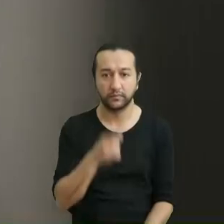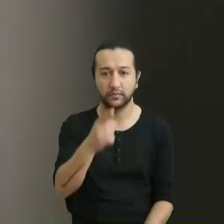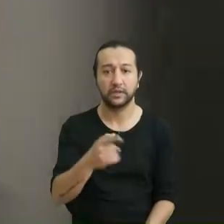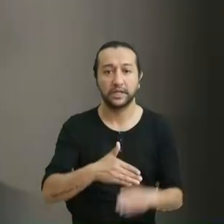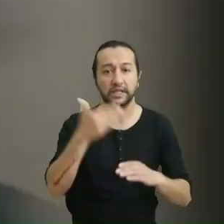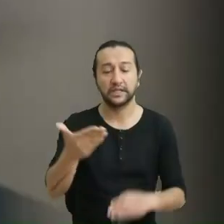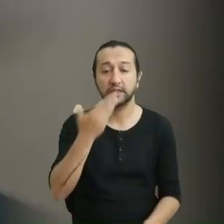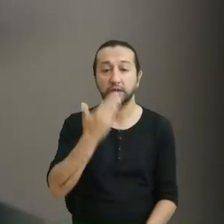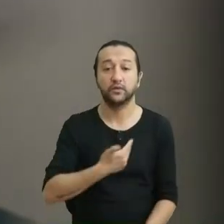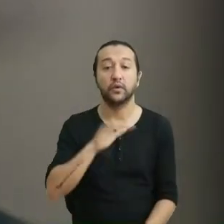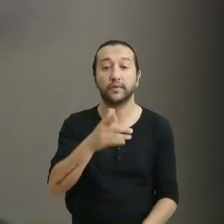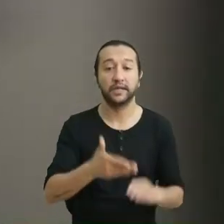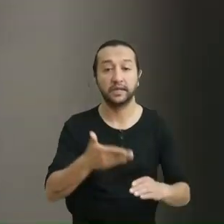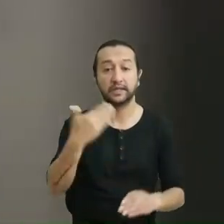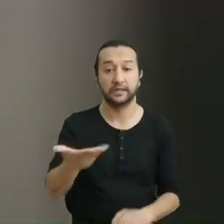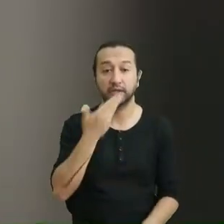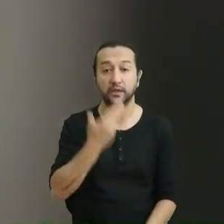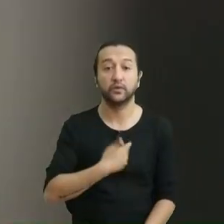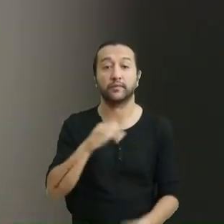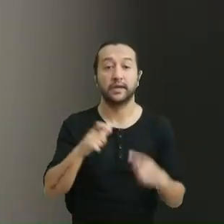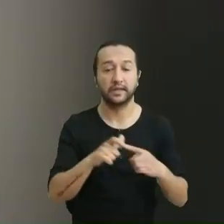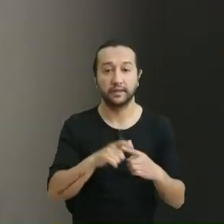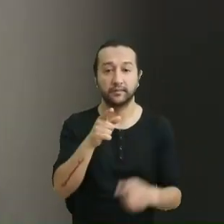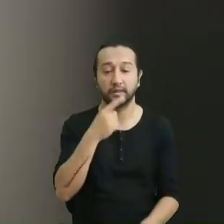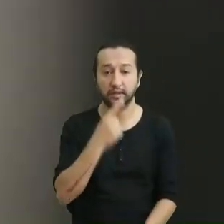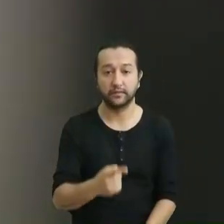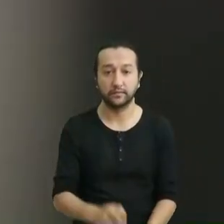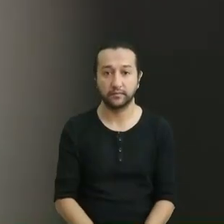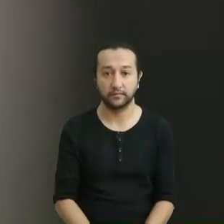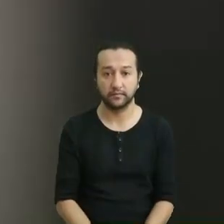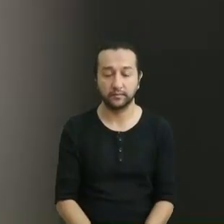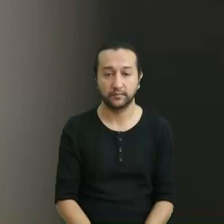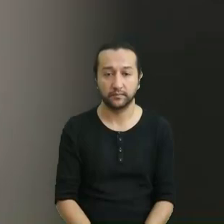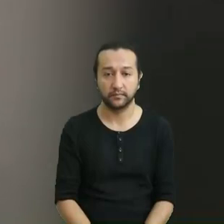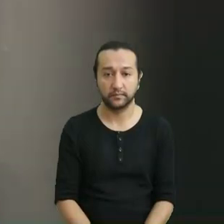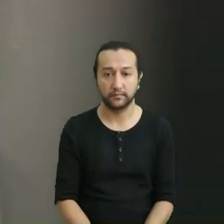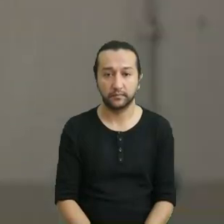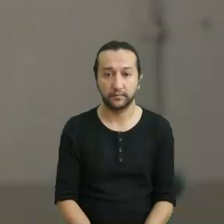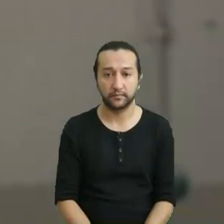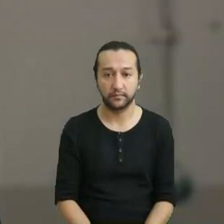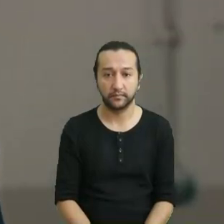Gerisini söyleme. Gerisini söyleme Devran. Ya.